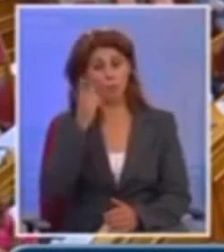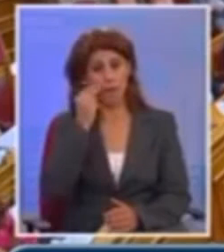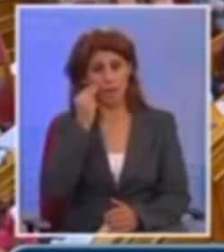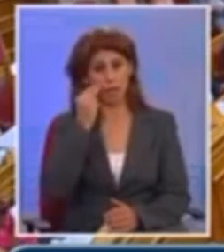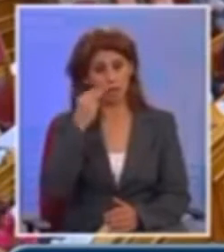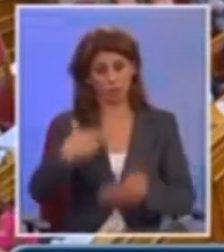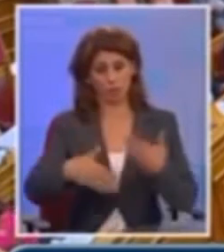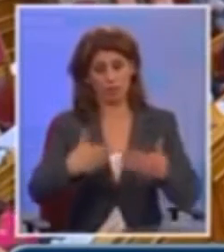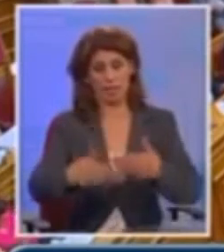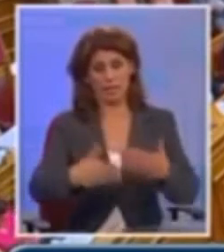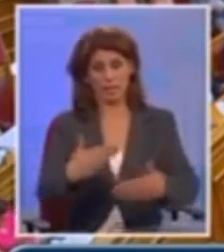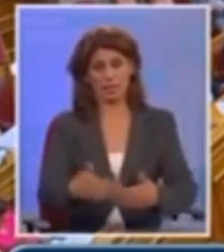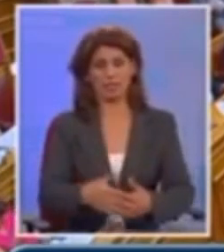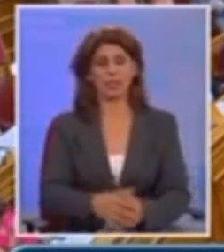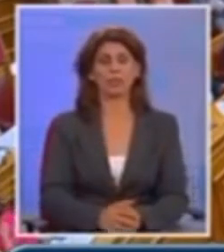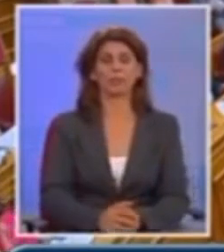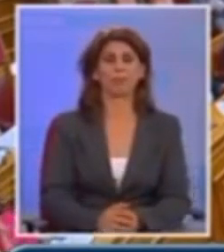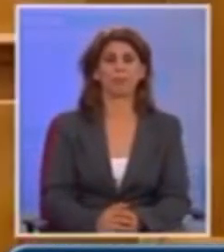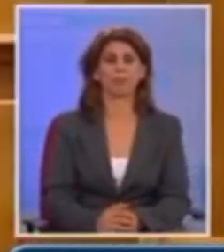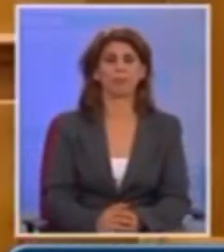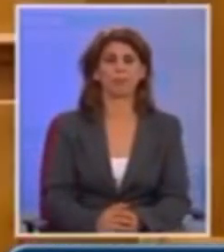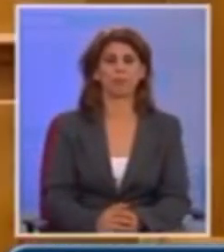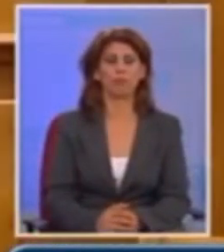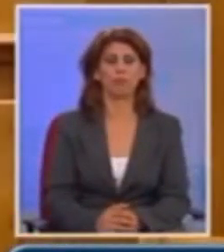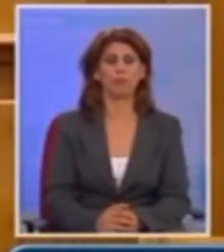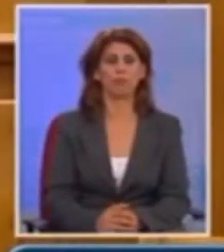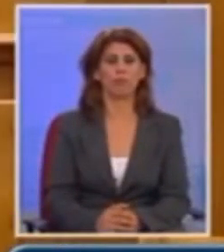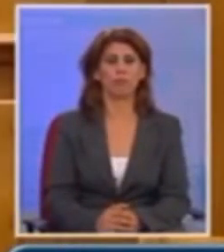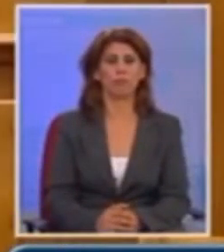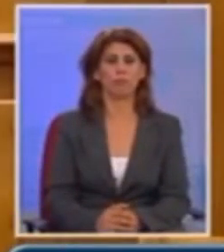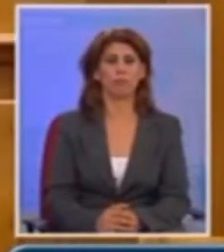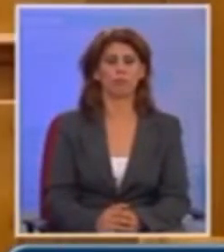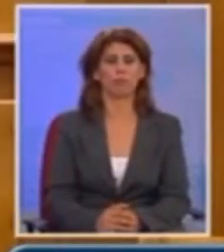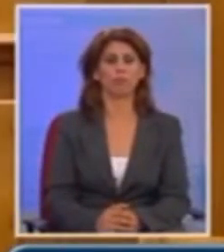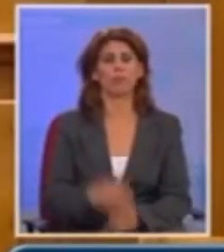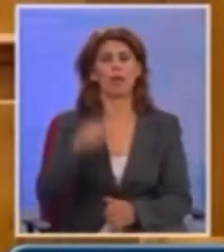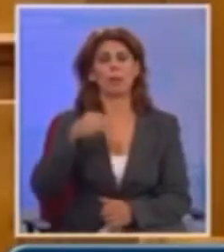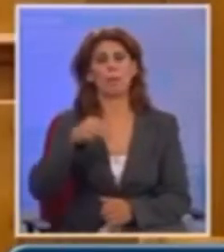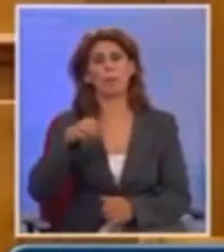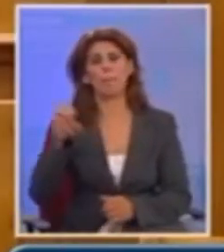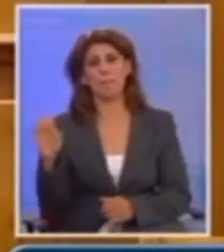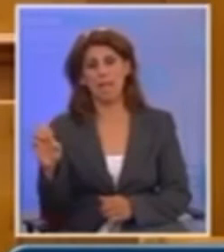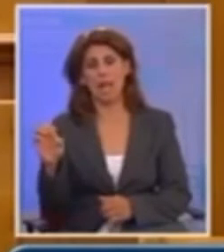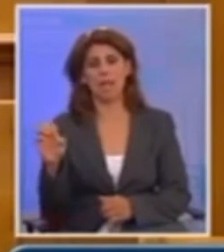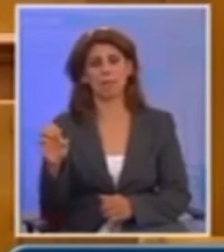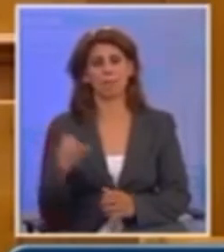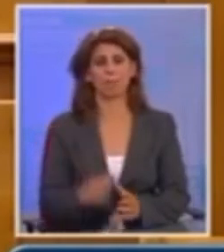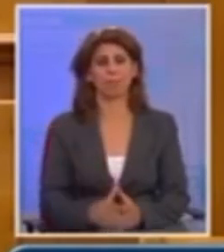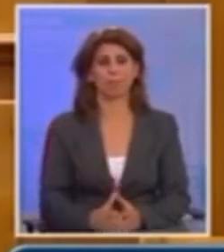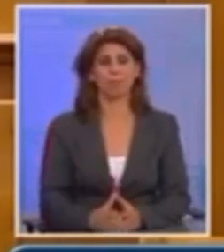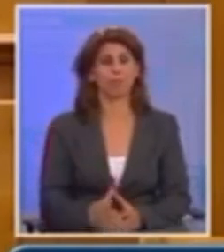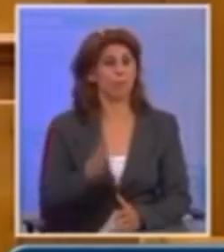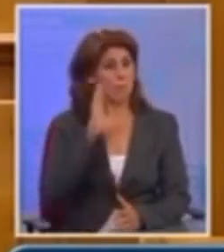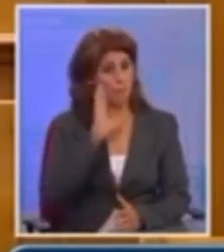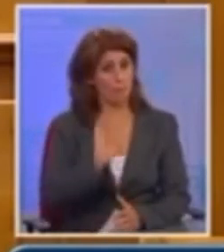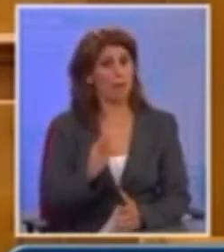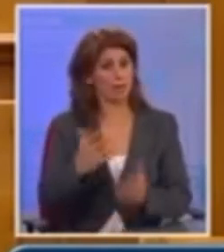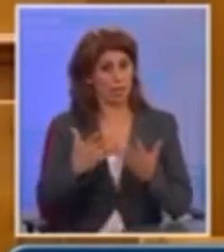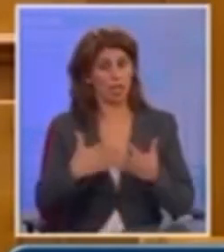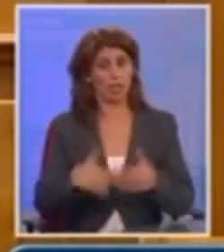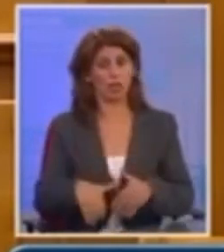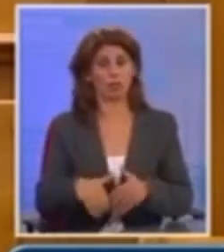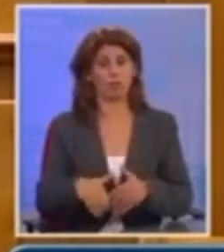παρακολουθούμε να εκτιλήσετε από τα μέσα ενημέρωσης που πράγματι λειτουργούν